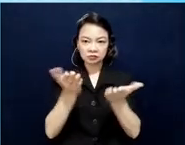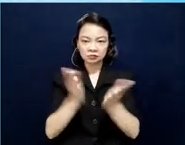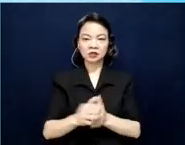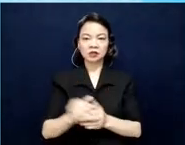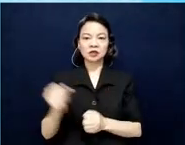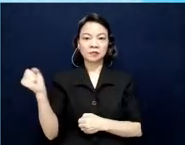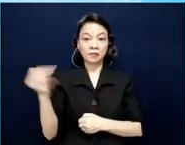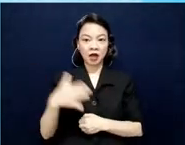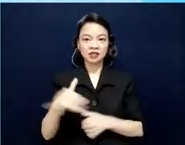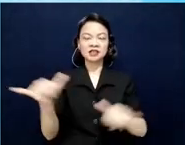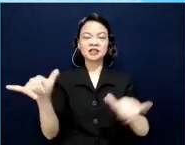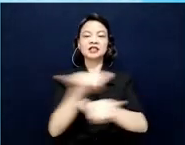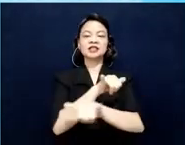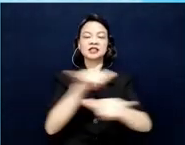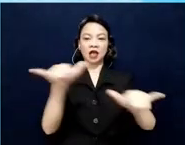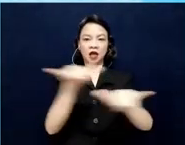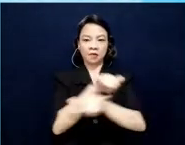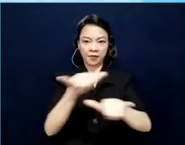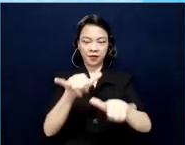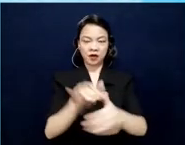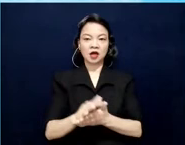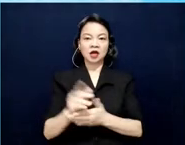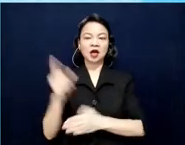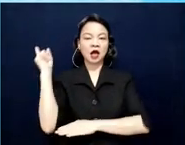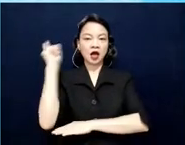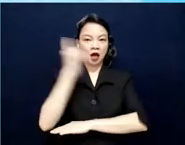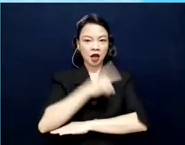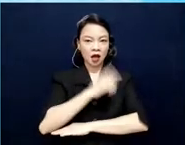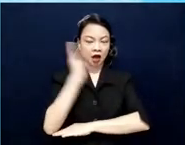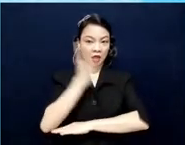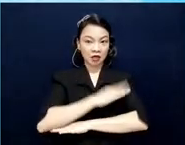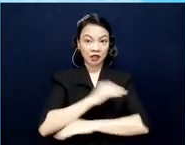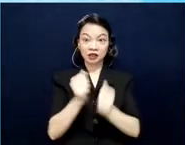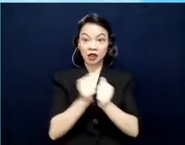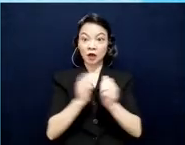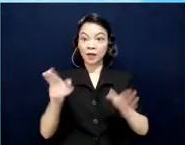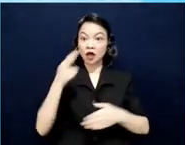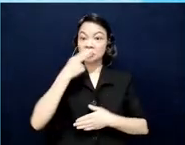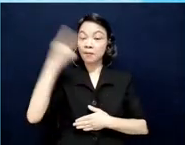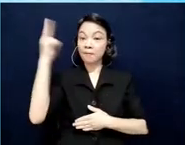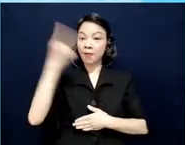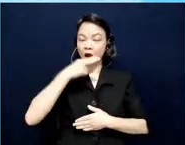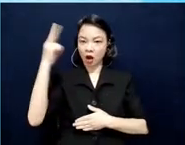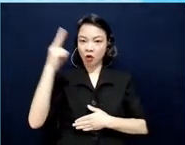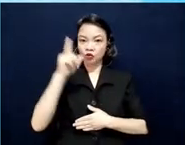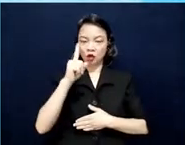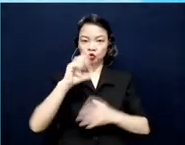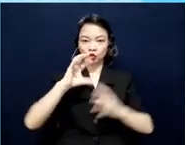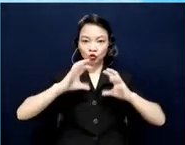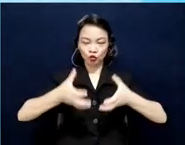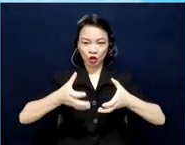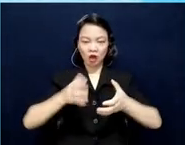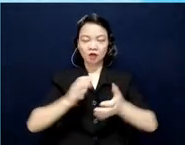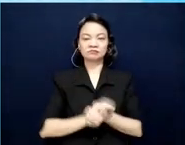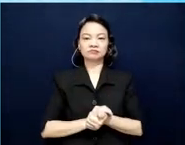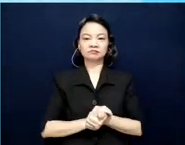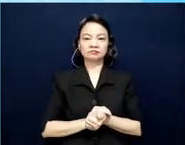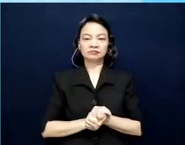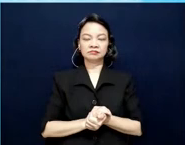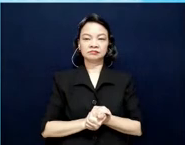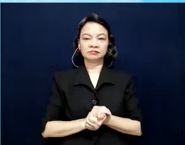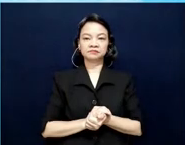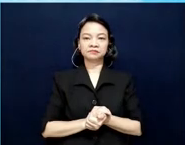ini adalah hari anti tembakau sedunia, saya ingin juga mengucapkan selamat merayakan hari anti tembakau